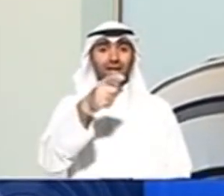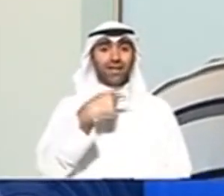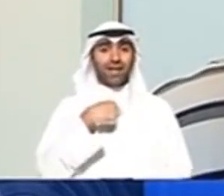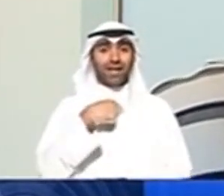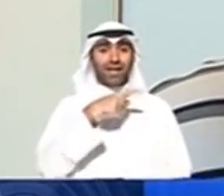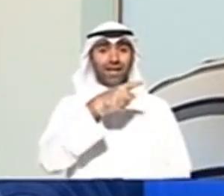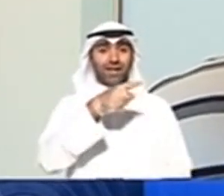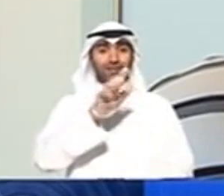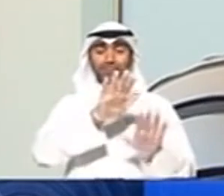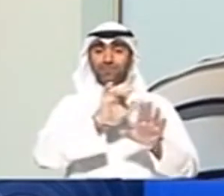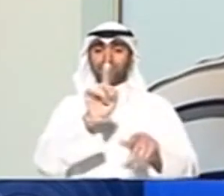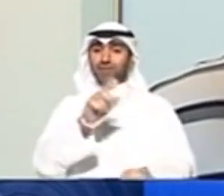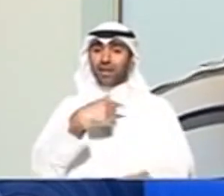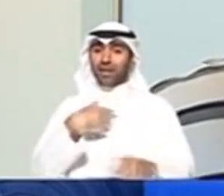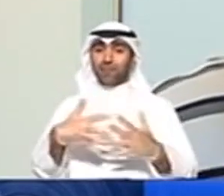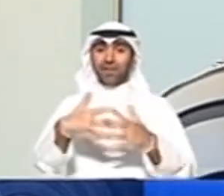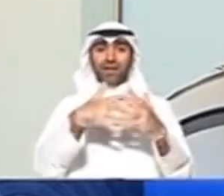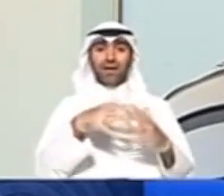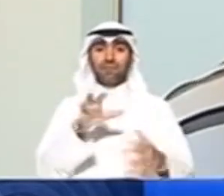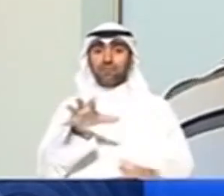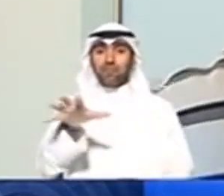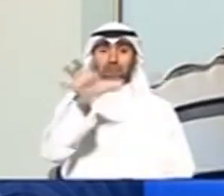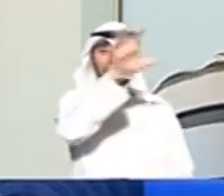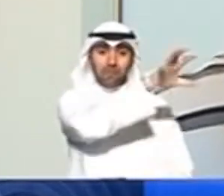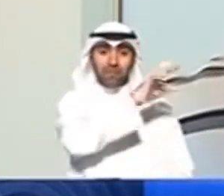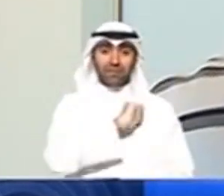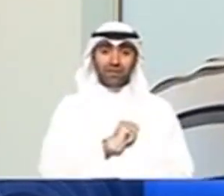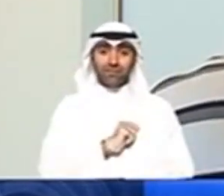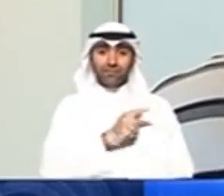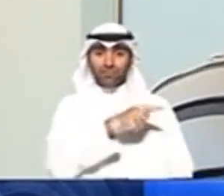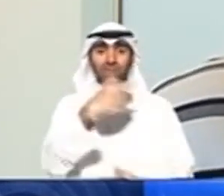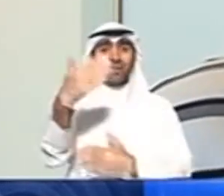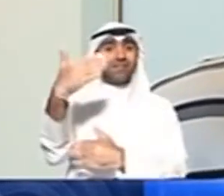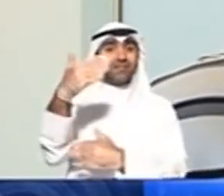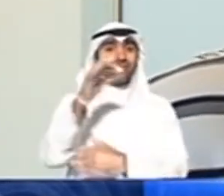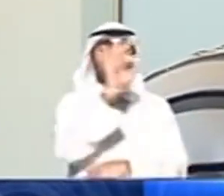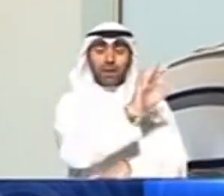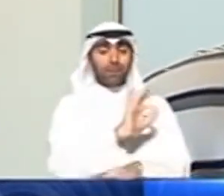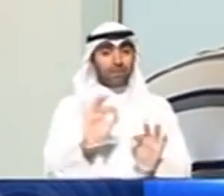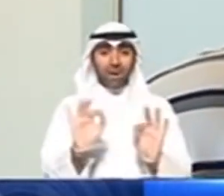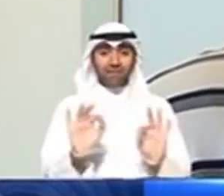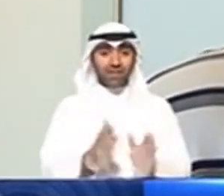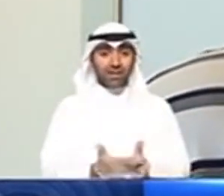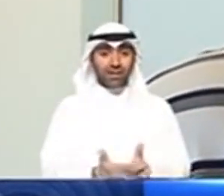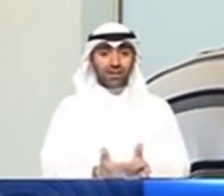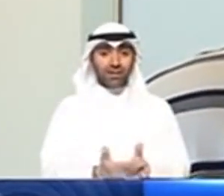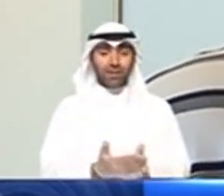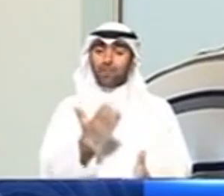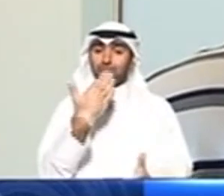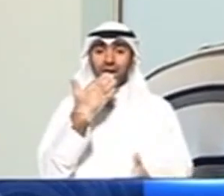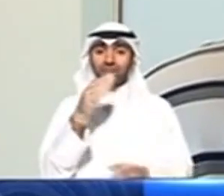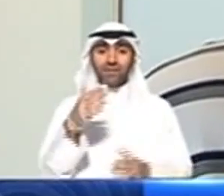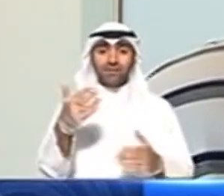فالقنصلية الكويتية بنيويورك استقبلونا مع أن احنا كنا في دولة ثانية ما كنا في أمريكا، وقالوا لنا أنني إلى